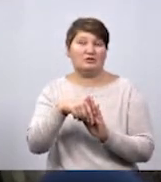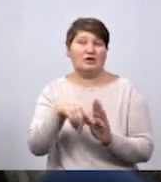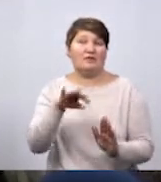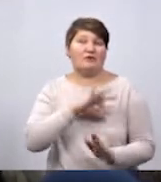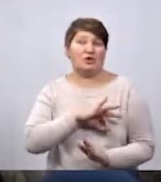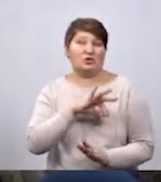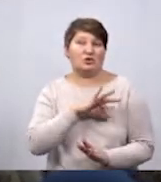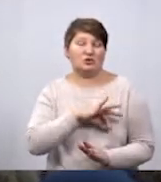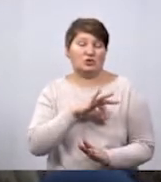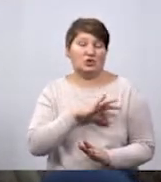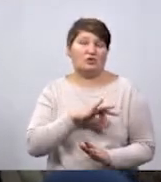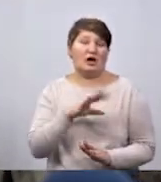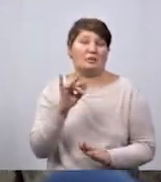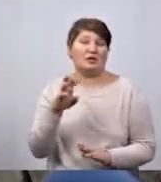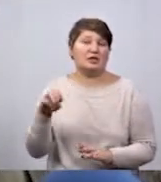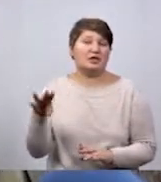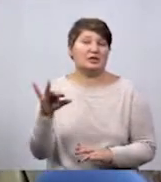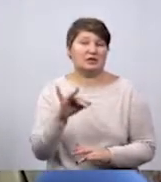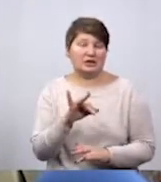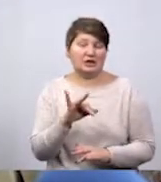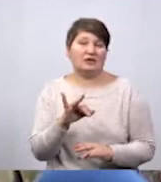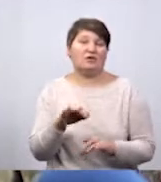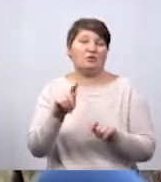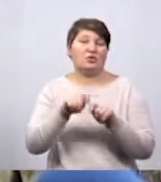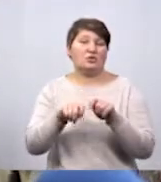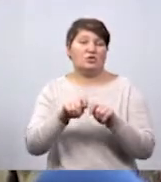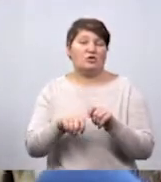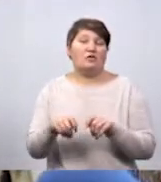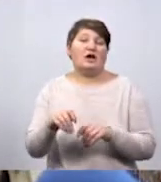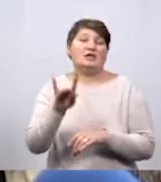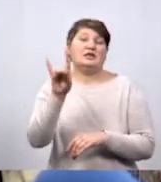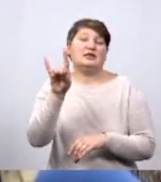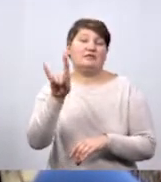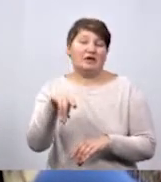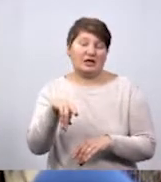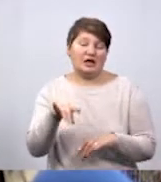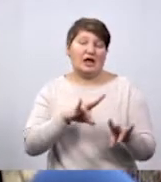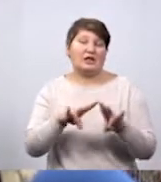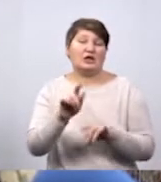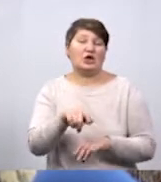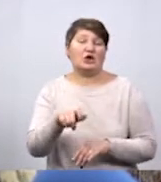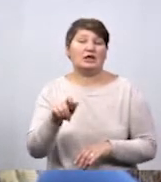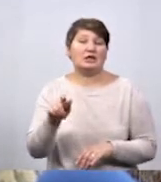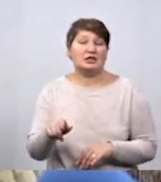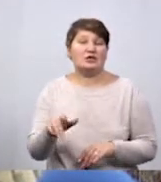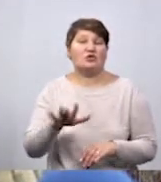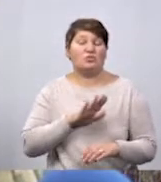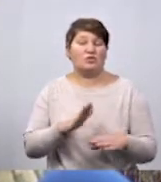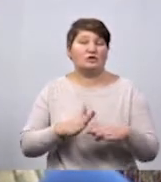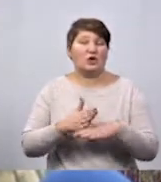використовуючи альпіністське спорядження, вони контролювали через вікна терористів, був